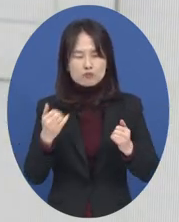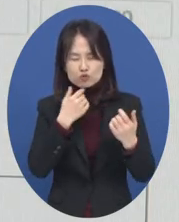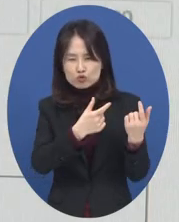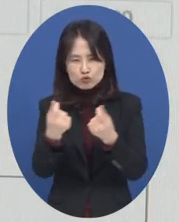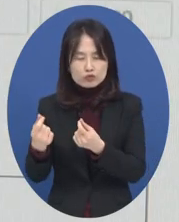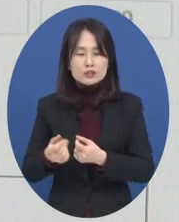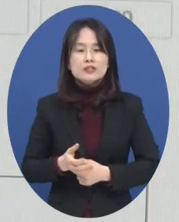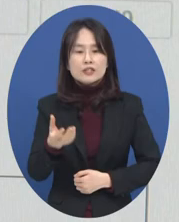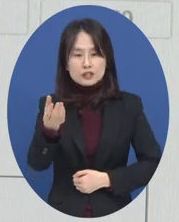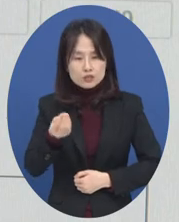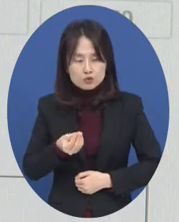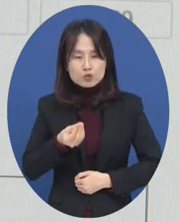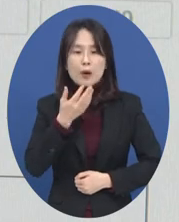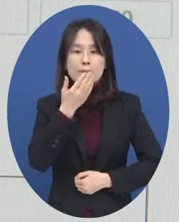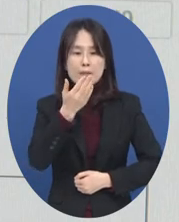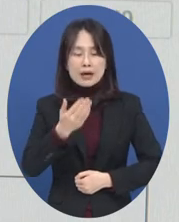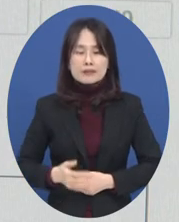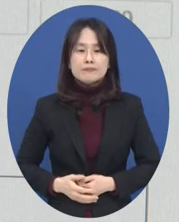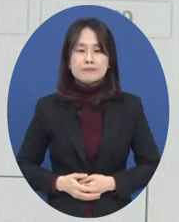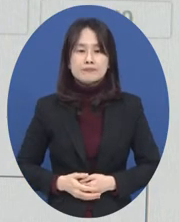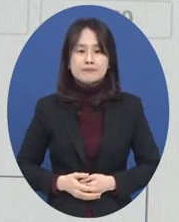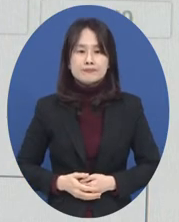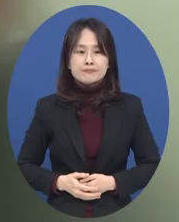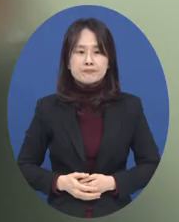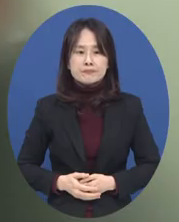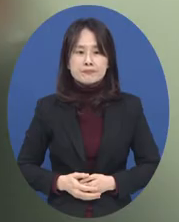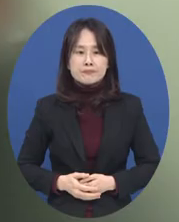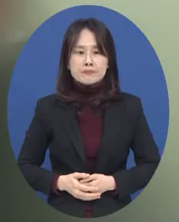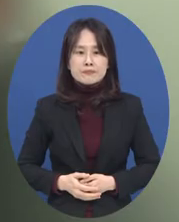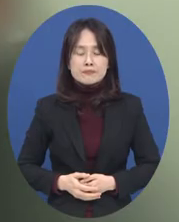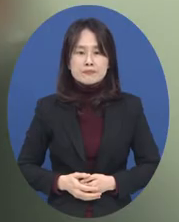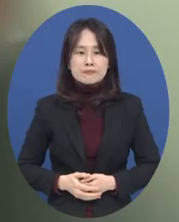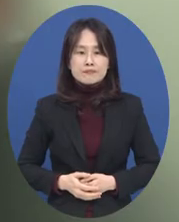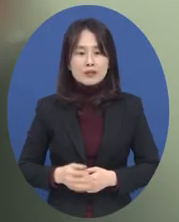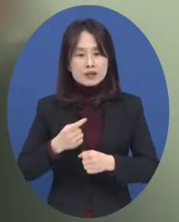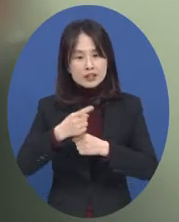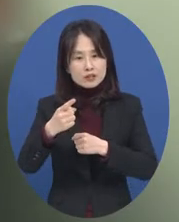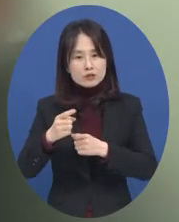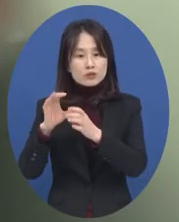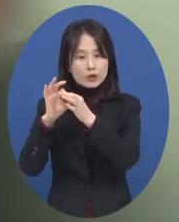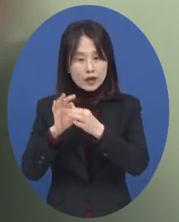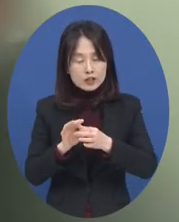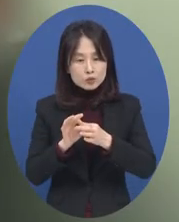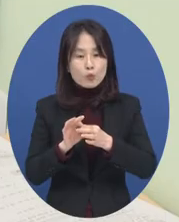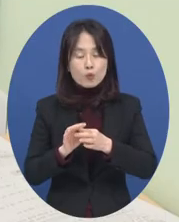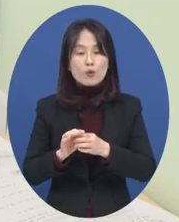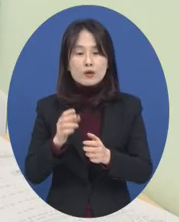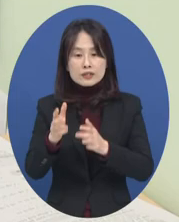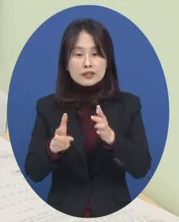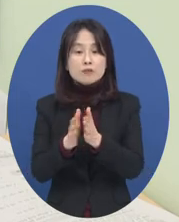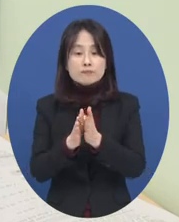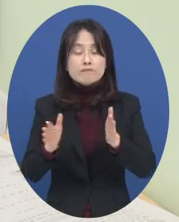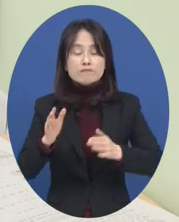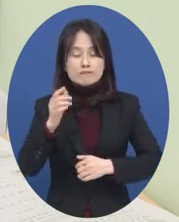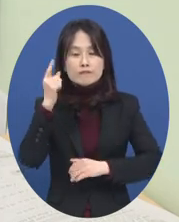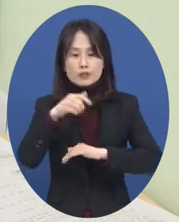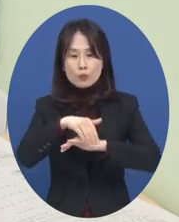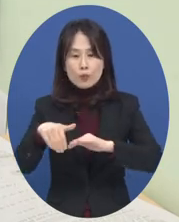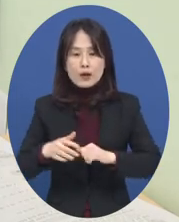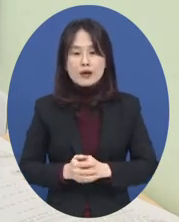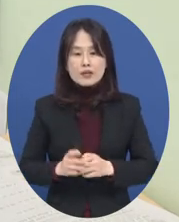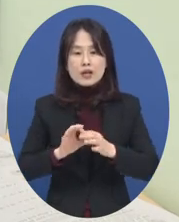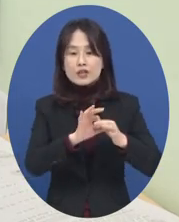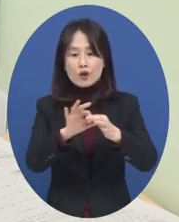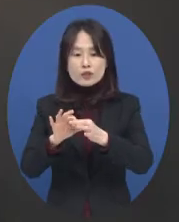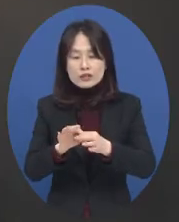누구나 손쉽게 이 사업을 이용할 수 있다는 설명입니다. 경기도는 내년에도 이어갈 예정. 대출 사업과